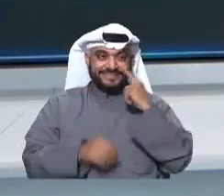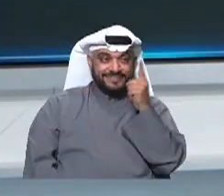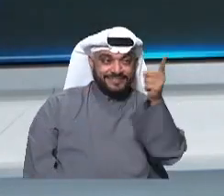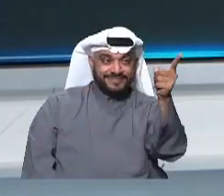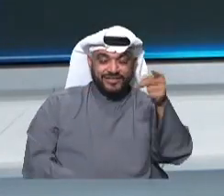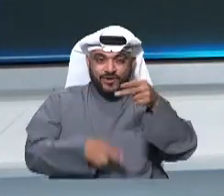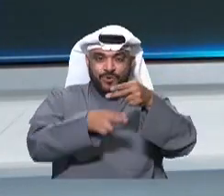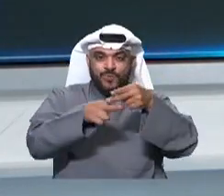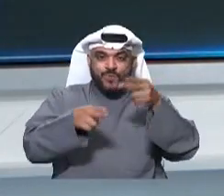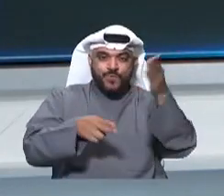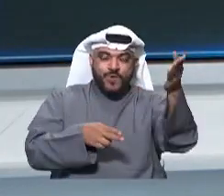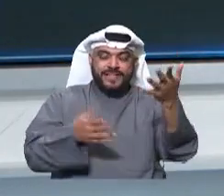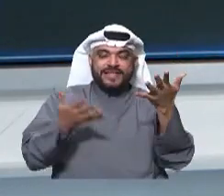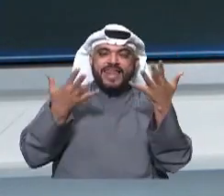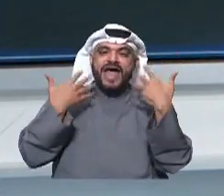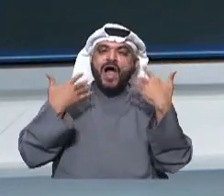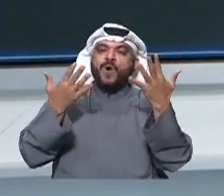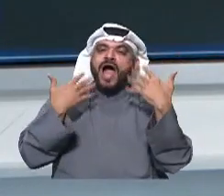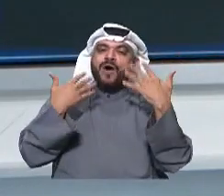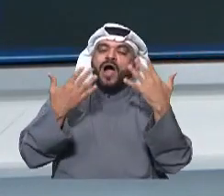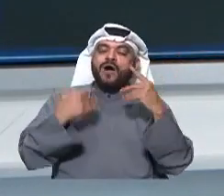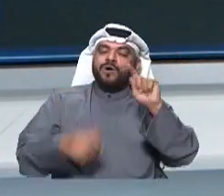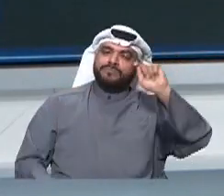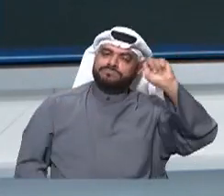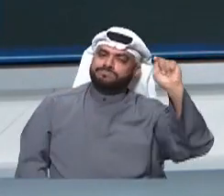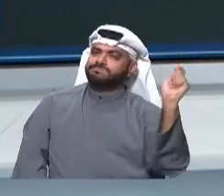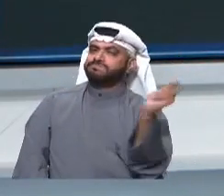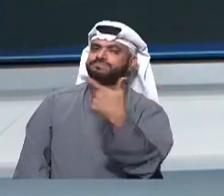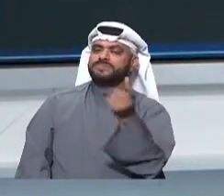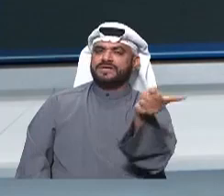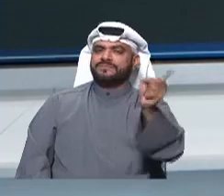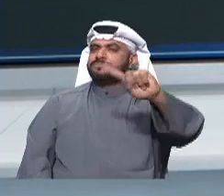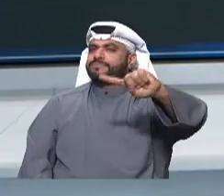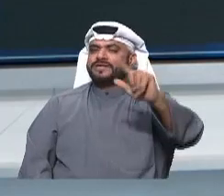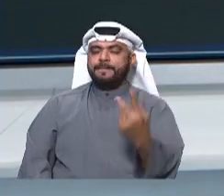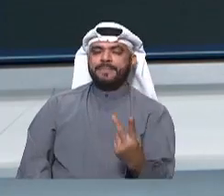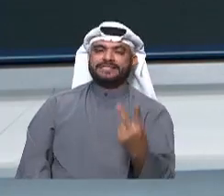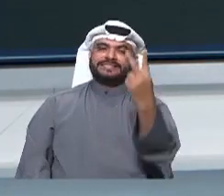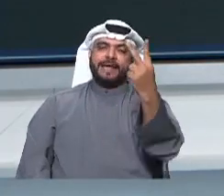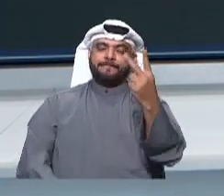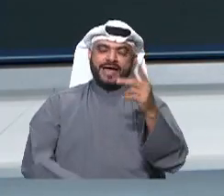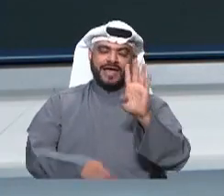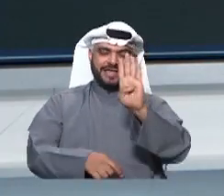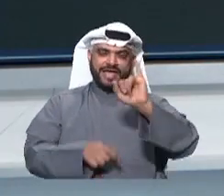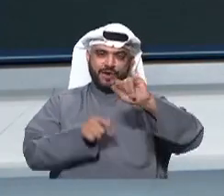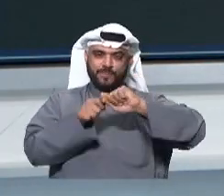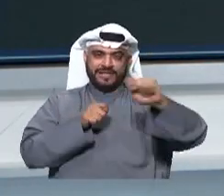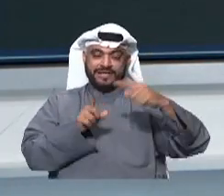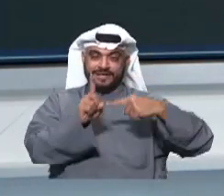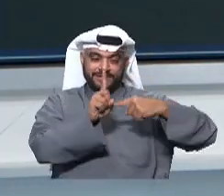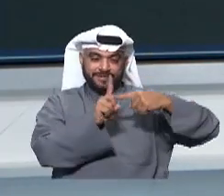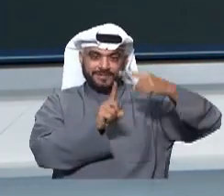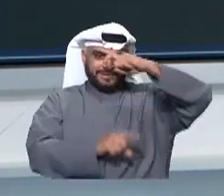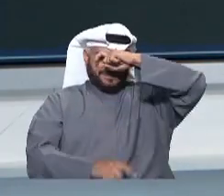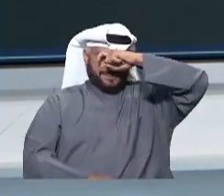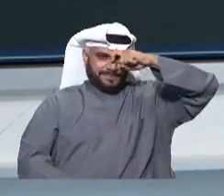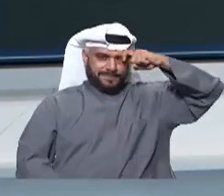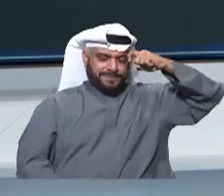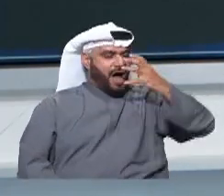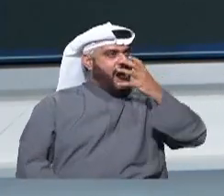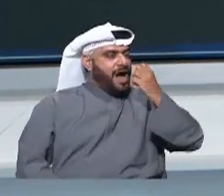مدينة الكويت. أجواء غامة جزئيا ورياح شمالية شرقية، سرعتها 7 كيلومتر في الساعة. درجة الحرارة الحالية 20 درجة